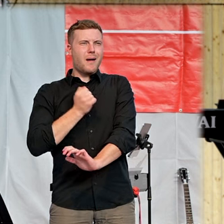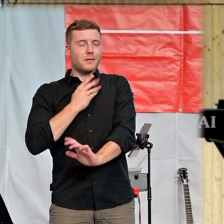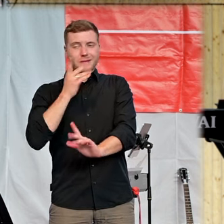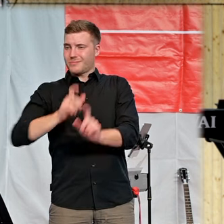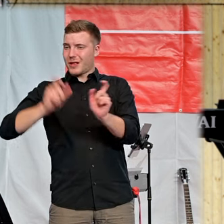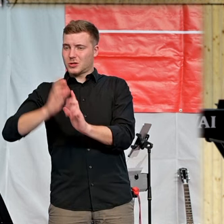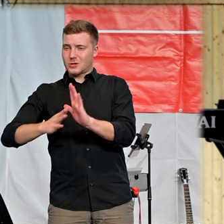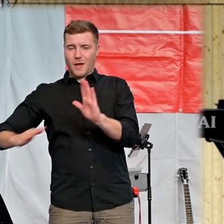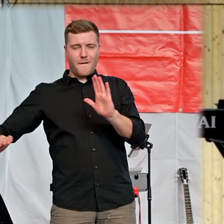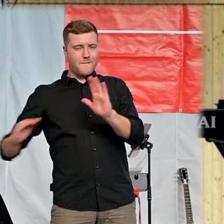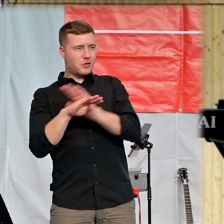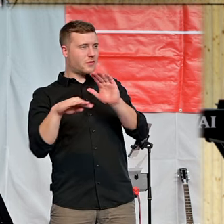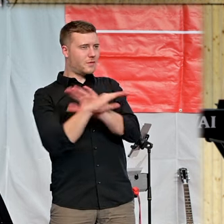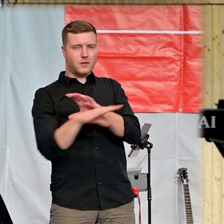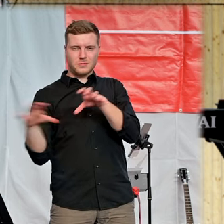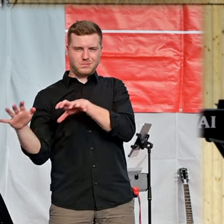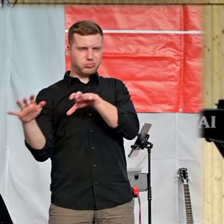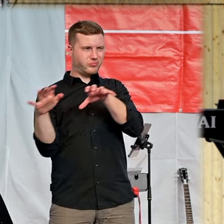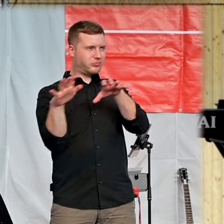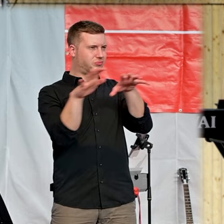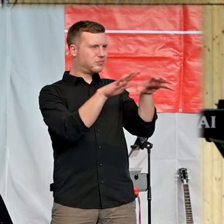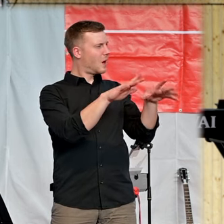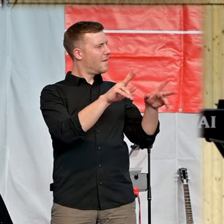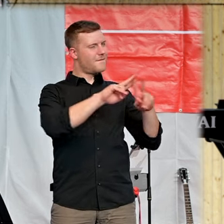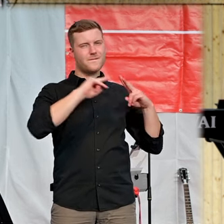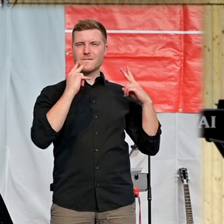Migrationsbewegungen weltweit,